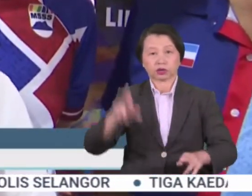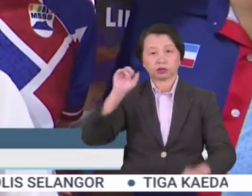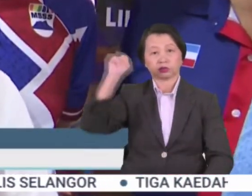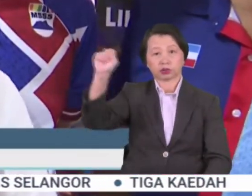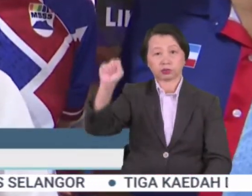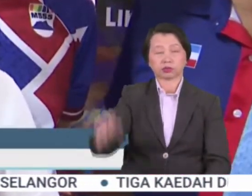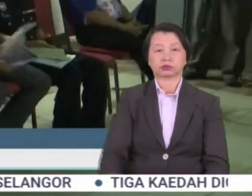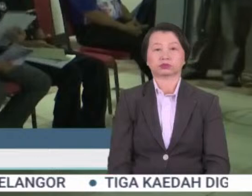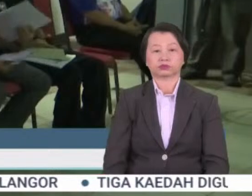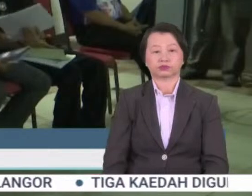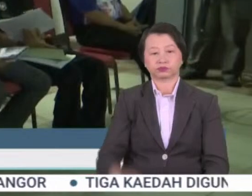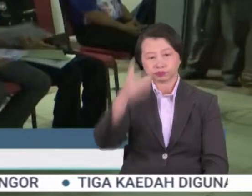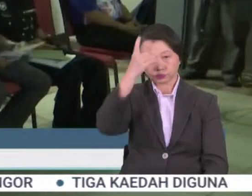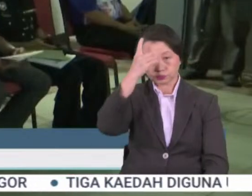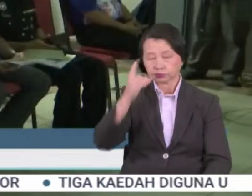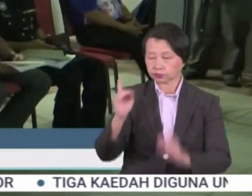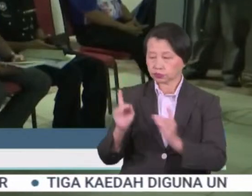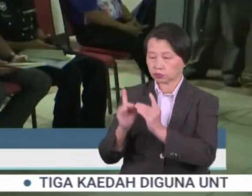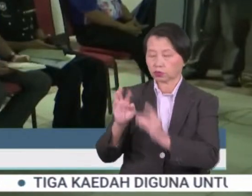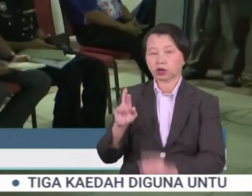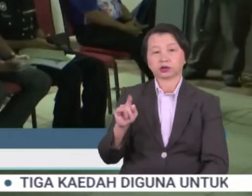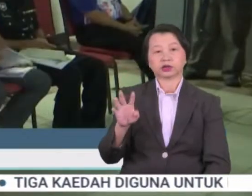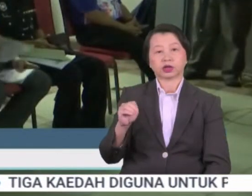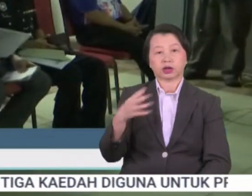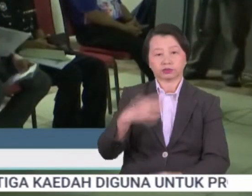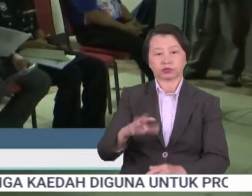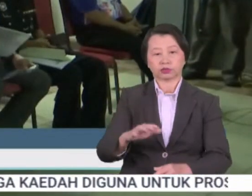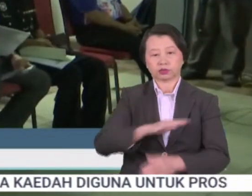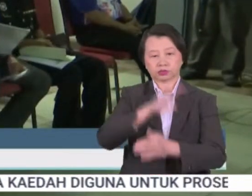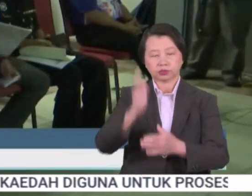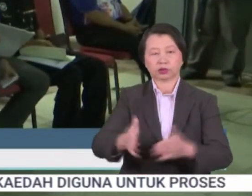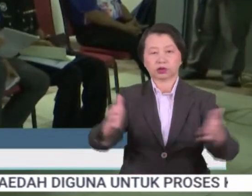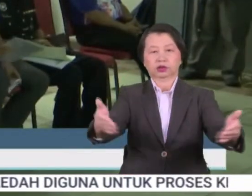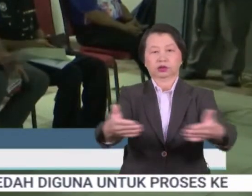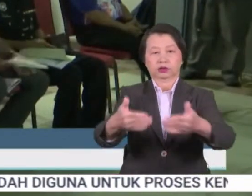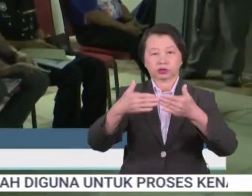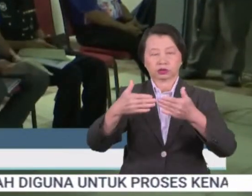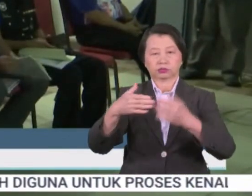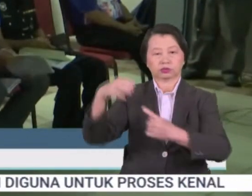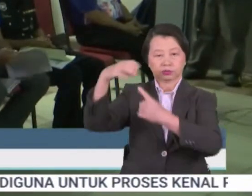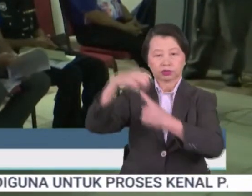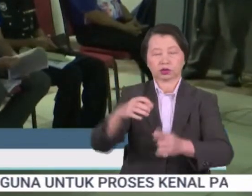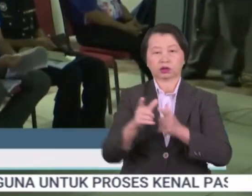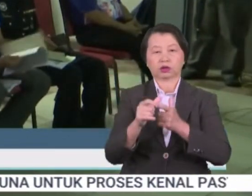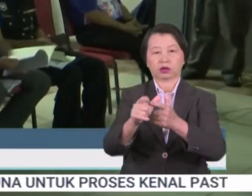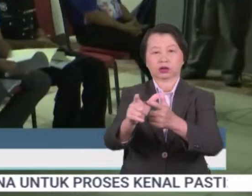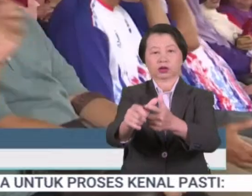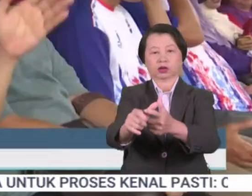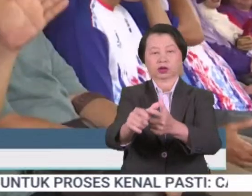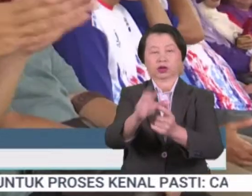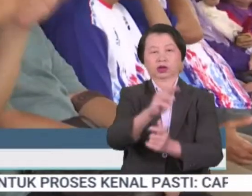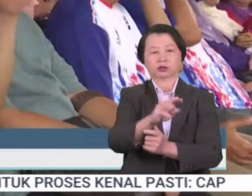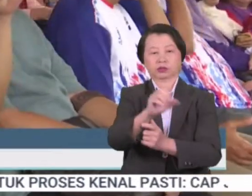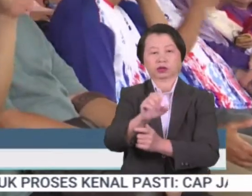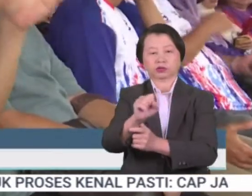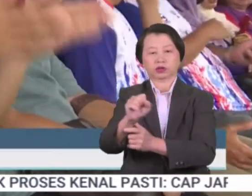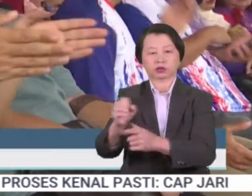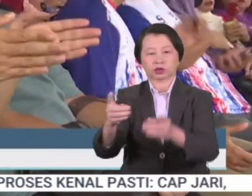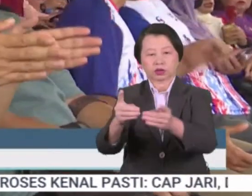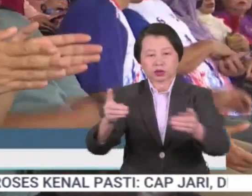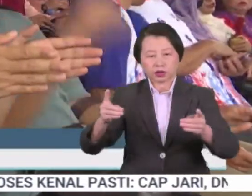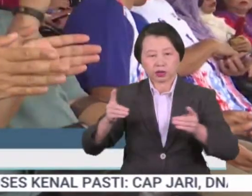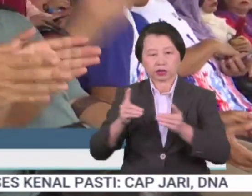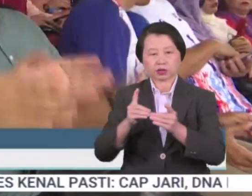Sabah Datuk Fairuz ditemui RTM selepas menyempurnakan penutupan kejohanan olahraga Majlis sukan sekolah daerah